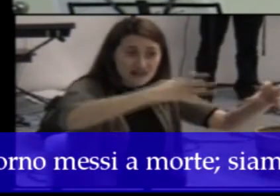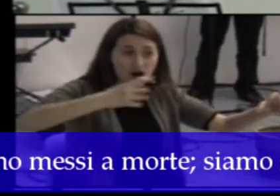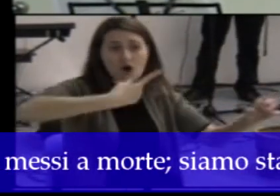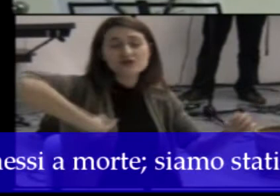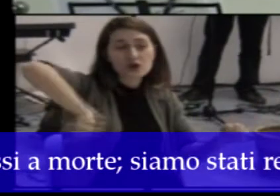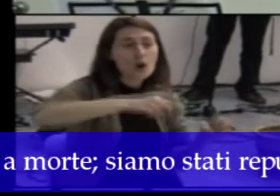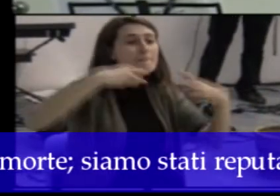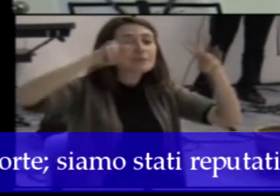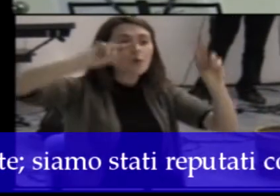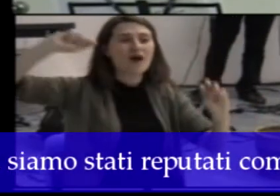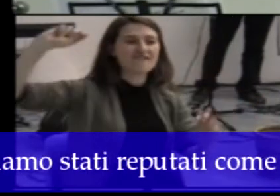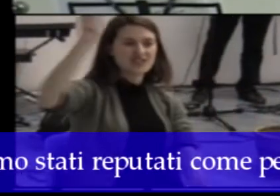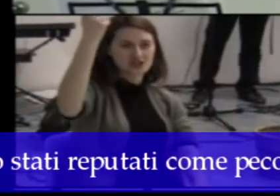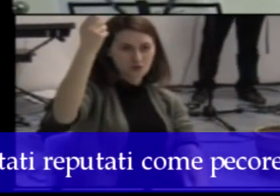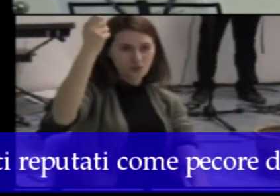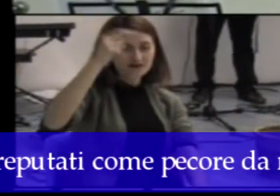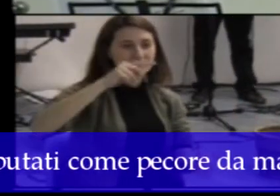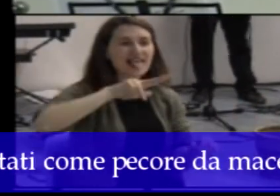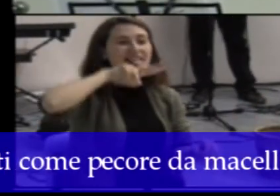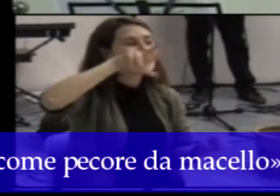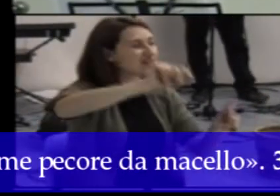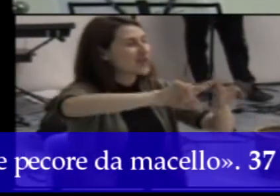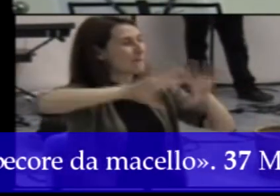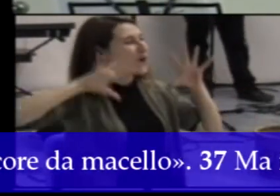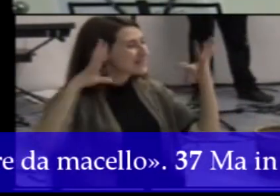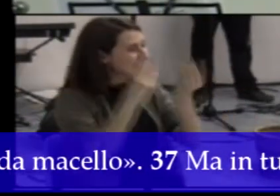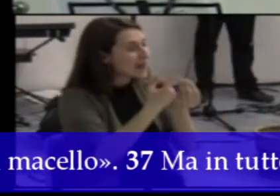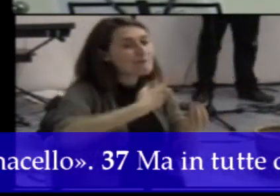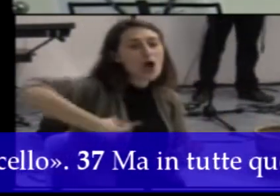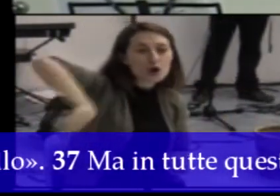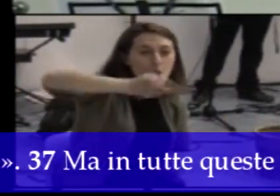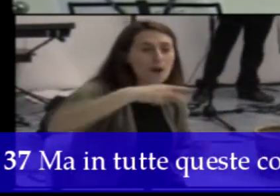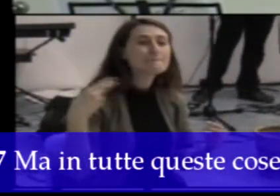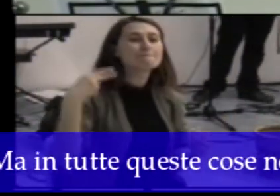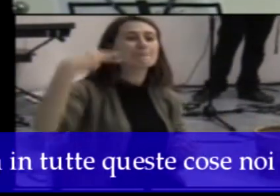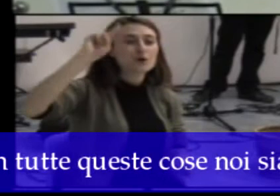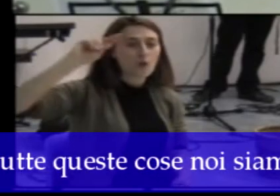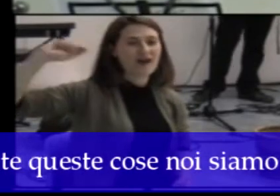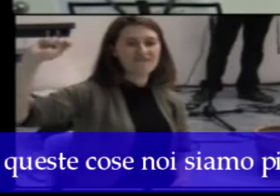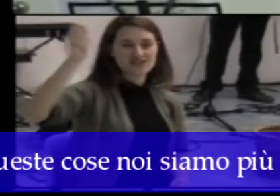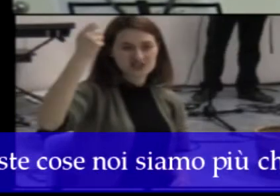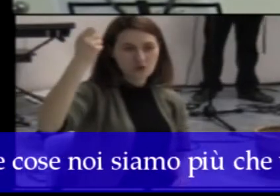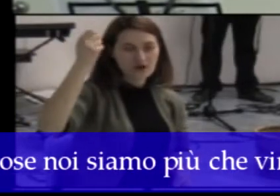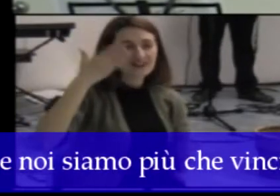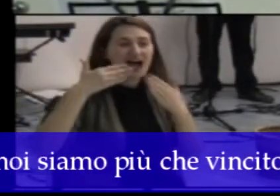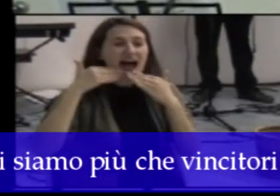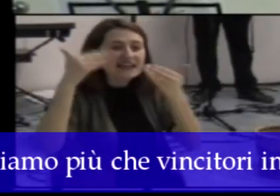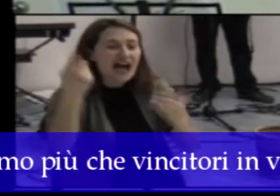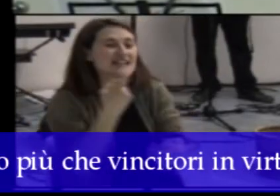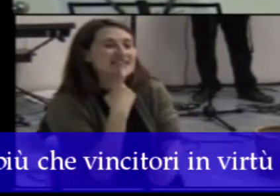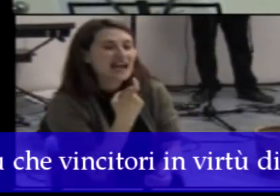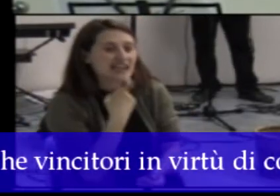vincitori. Dite anche voi con me: siamo più che vincitori. In virtù di colui che ci ha